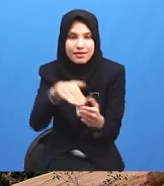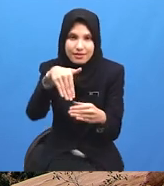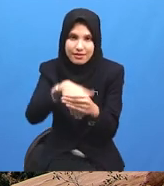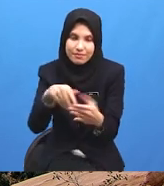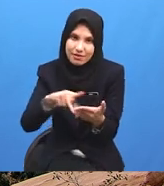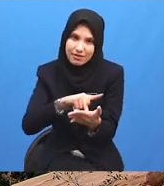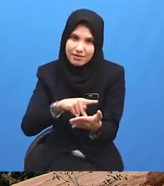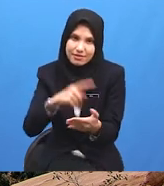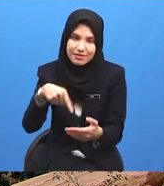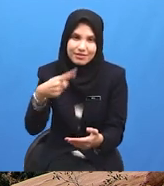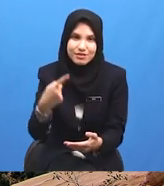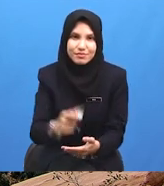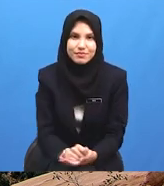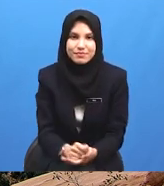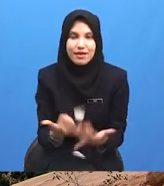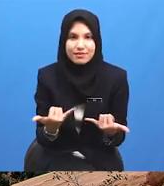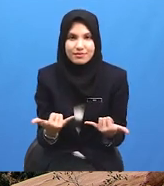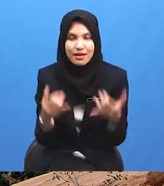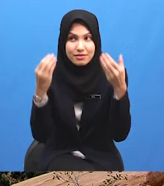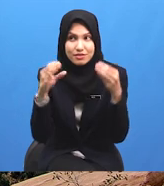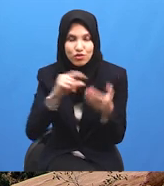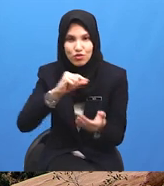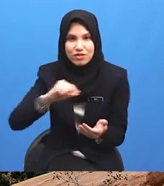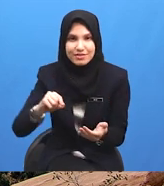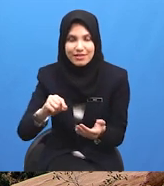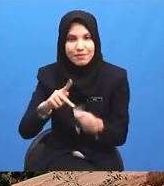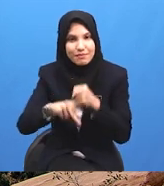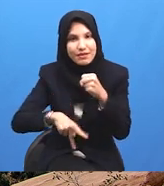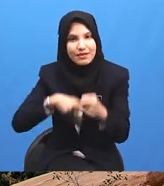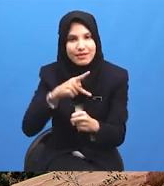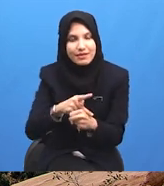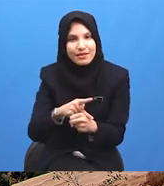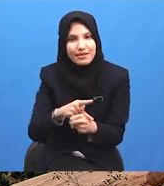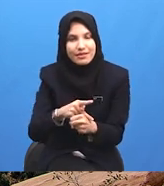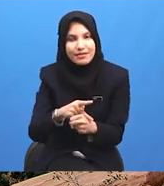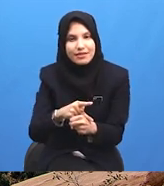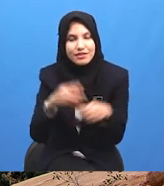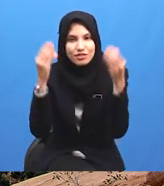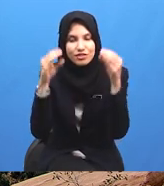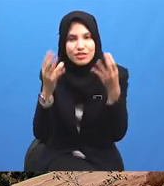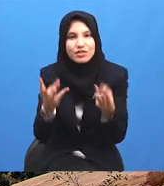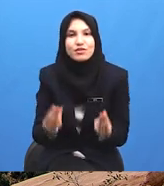Sekarang, cikgu akan tuliskan planet yang cikgu nak